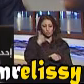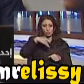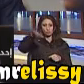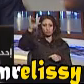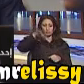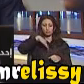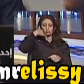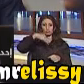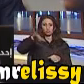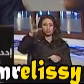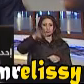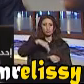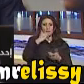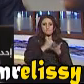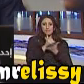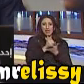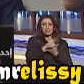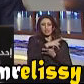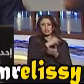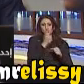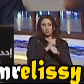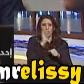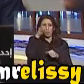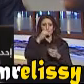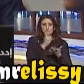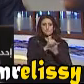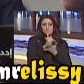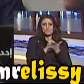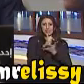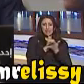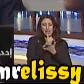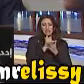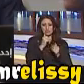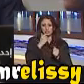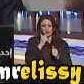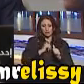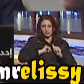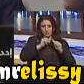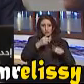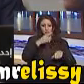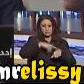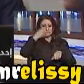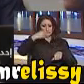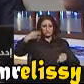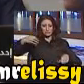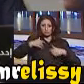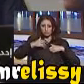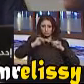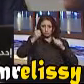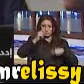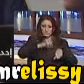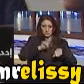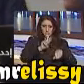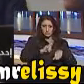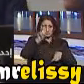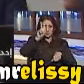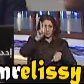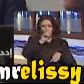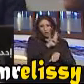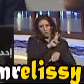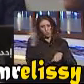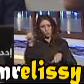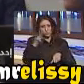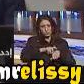مراعاه من مدير المدرسه، لازم يوميا نكون في الشغل من مواعيد، لازم نروح من الساعه